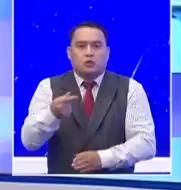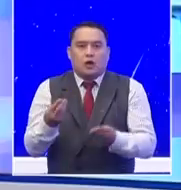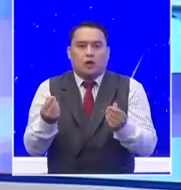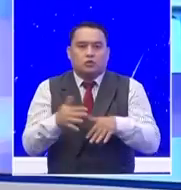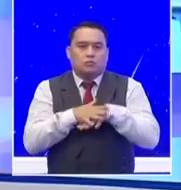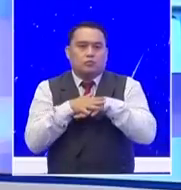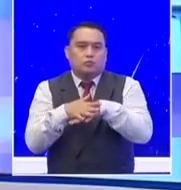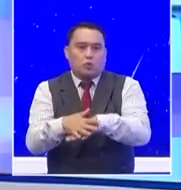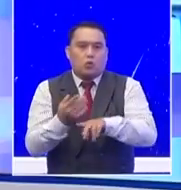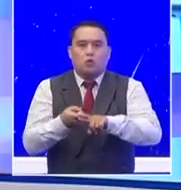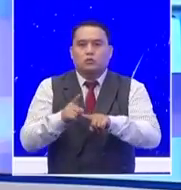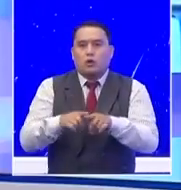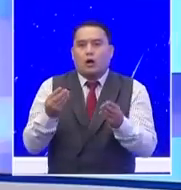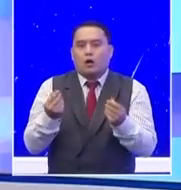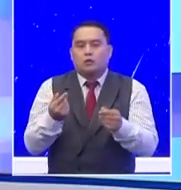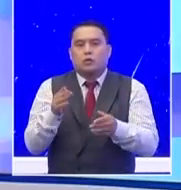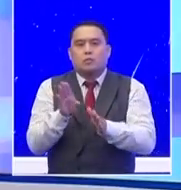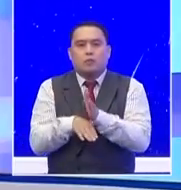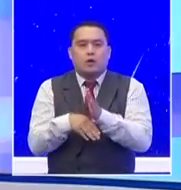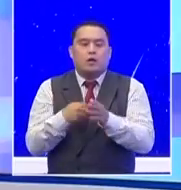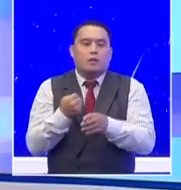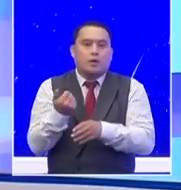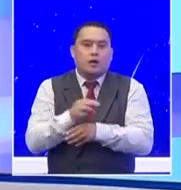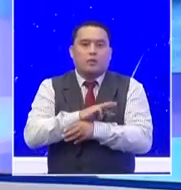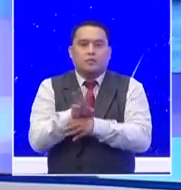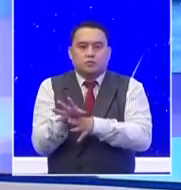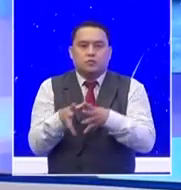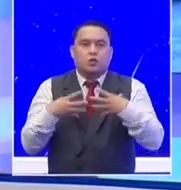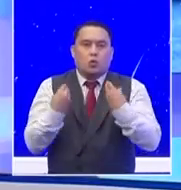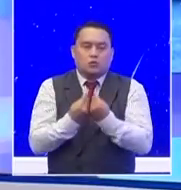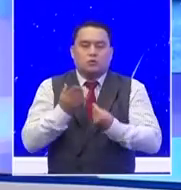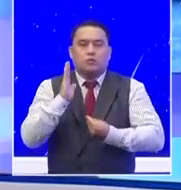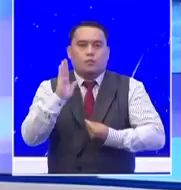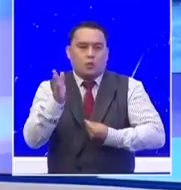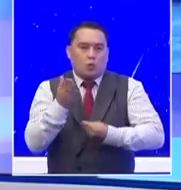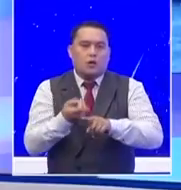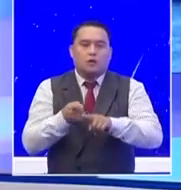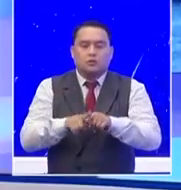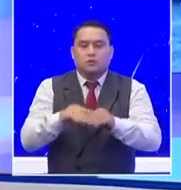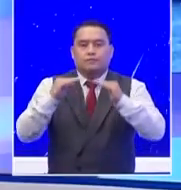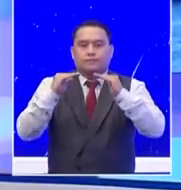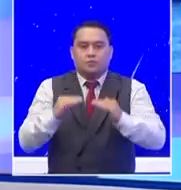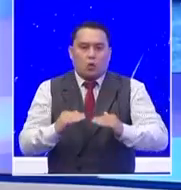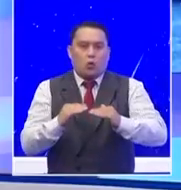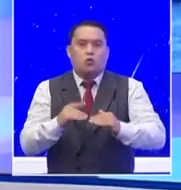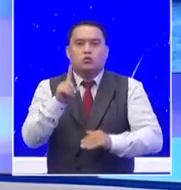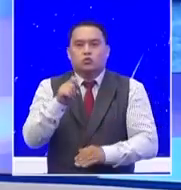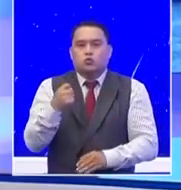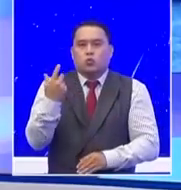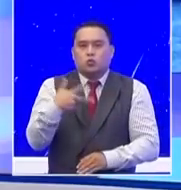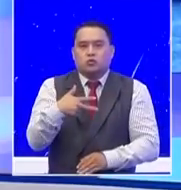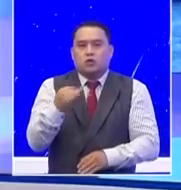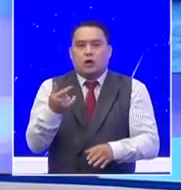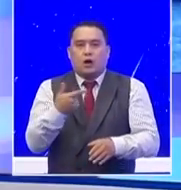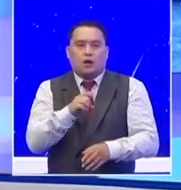отыр. Аталған қаржыдан жағдайы төмен отбасыларға да жеңілдіктер қарастырылмақ. Бүгінге дейін Алматы облысында 1 миллион 137 үй